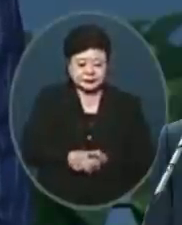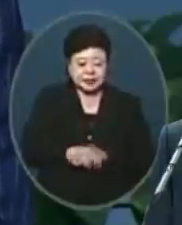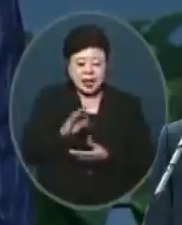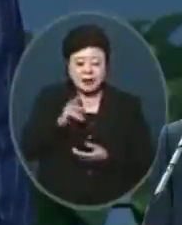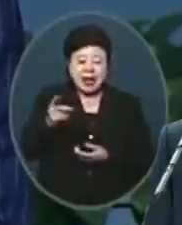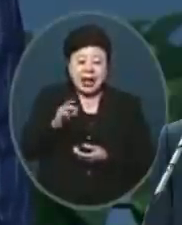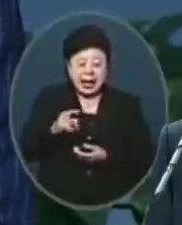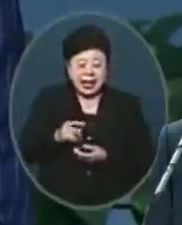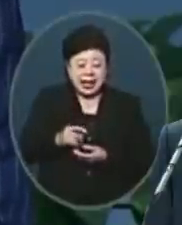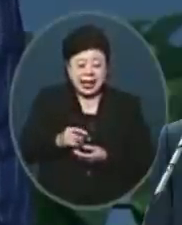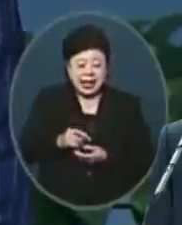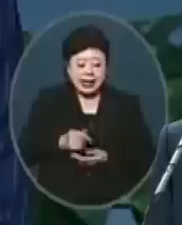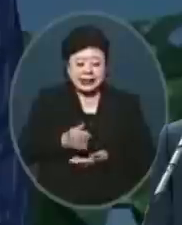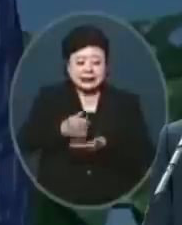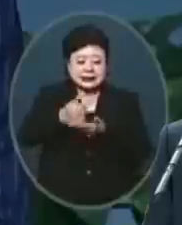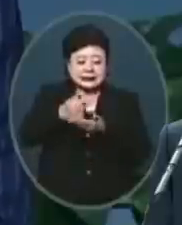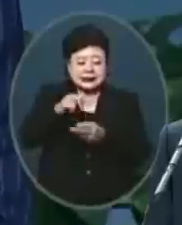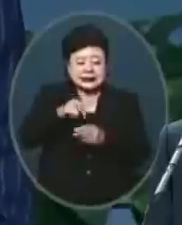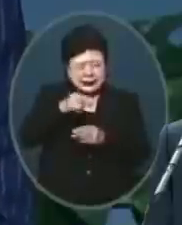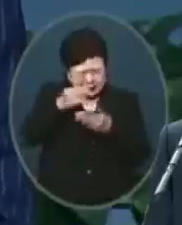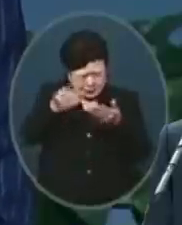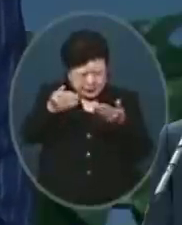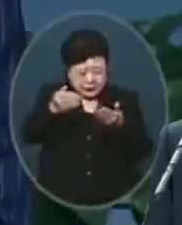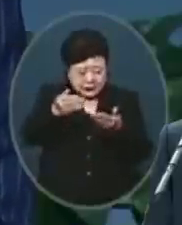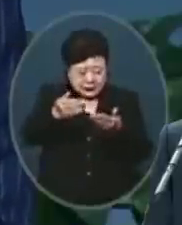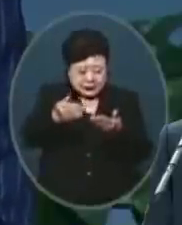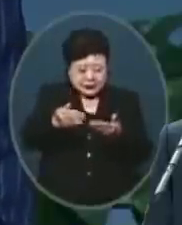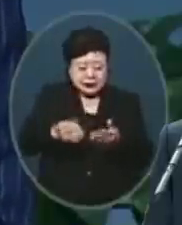바알 신을 섬기는 제사장들이